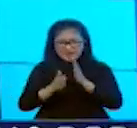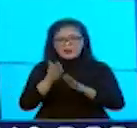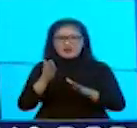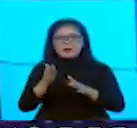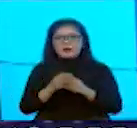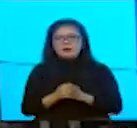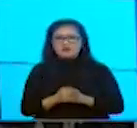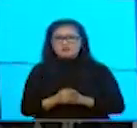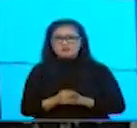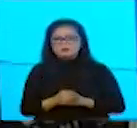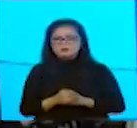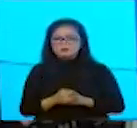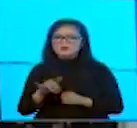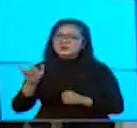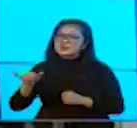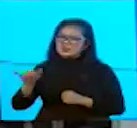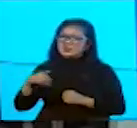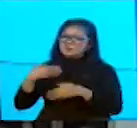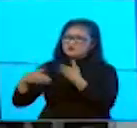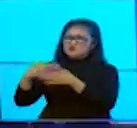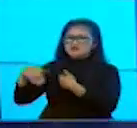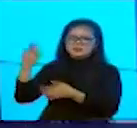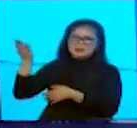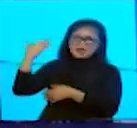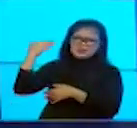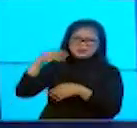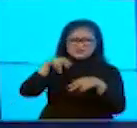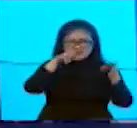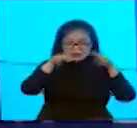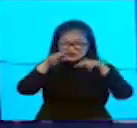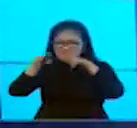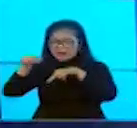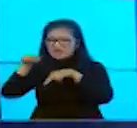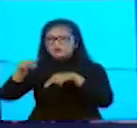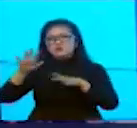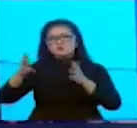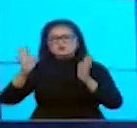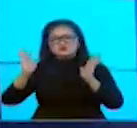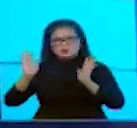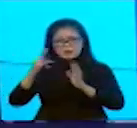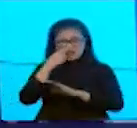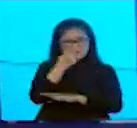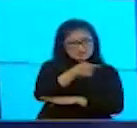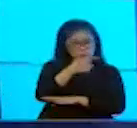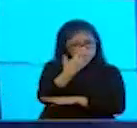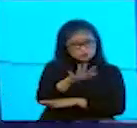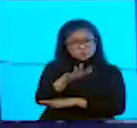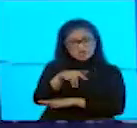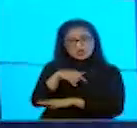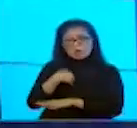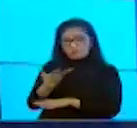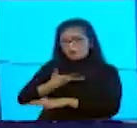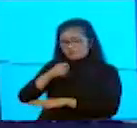dipertimbangkan setelah kita melihat kondisi lapangan. Tentunya teman-teman wartawan sudah melihat sendiri bagaimana situasi dan